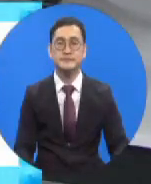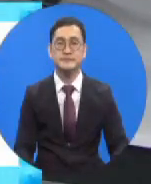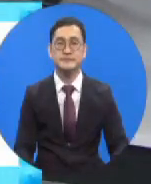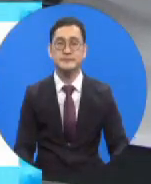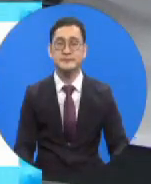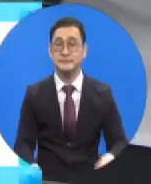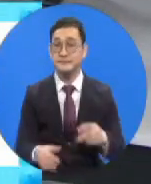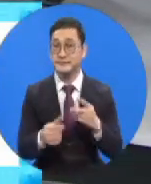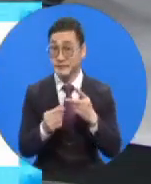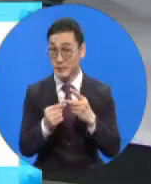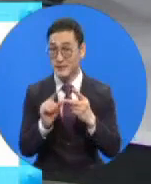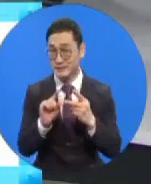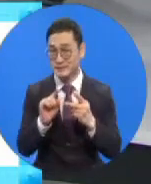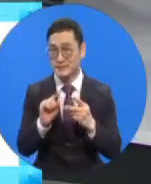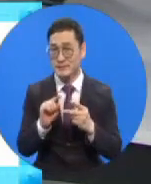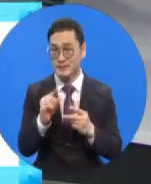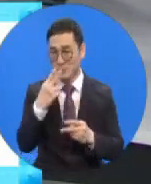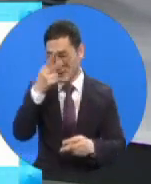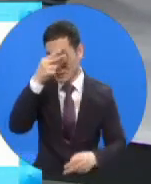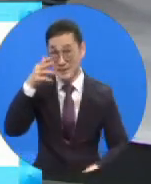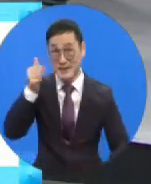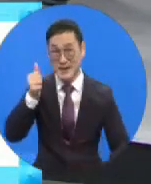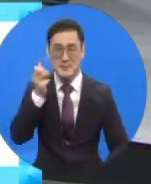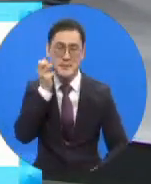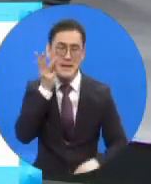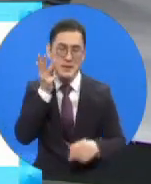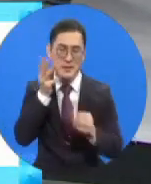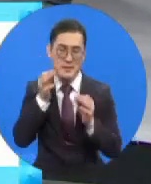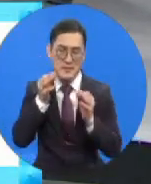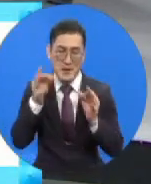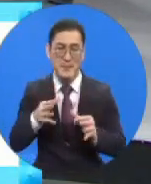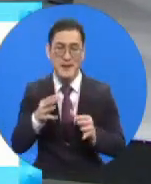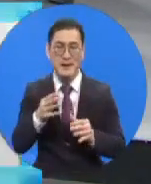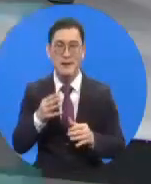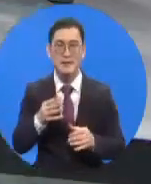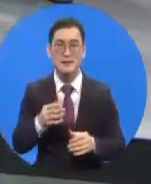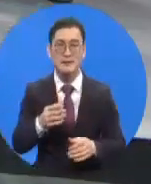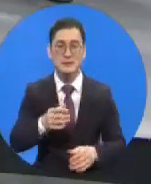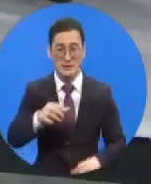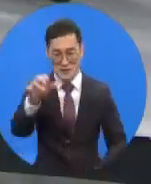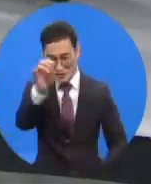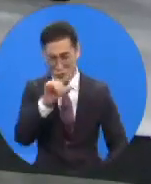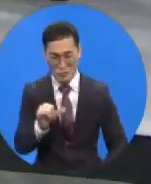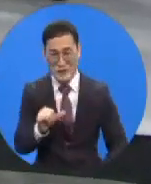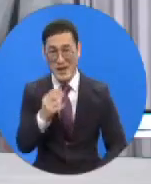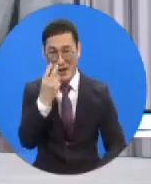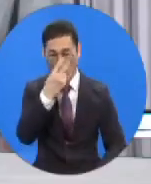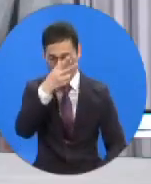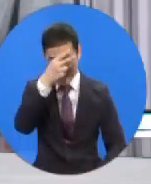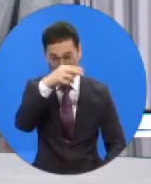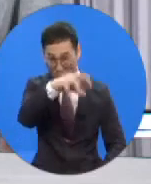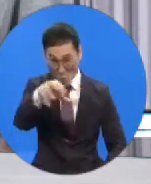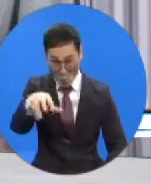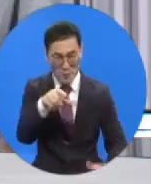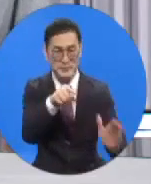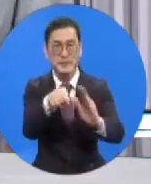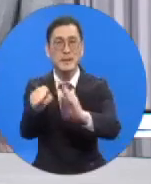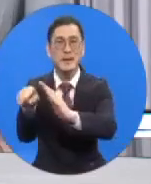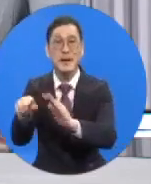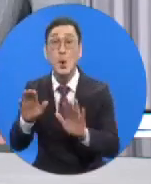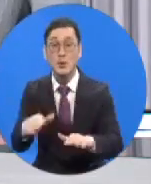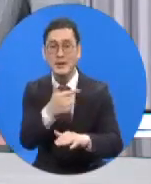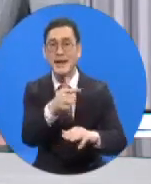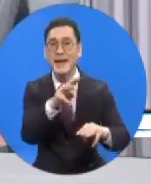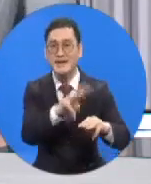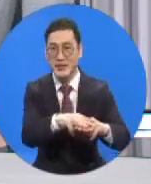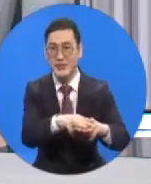네, 윤석열 검찰총장이 8개월 만에 전국 검찰청 순회 간담회를 재개한다고 합니다. 오늘 대전